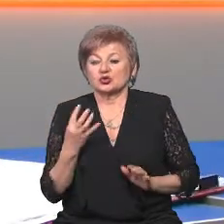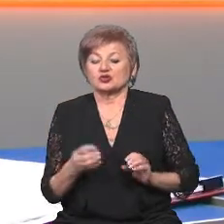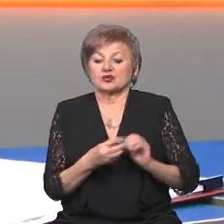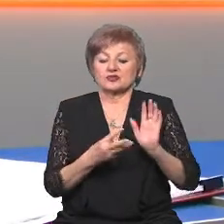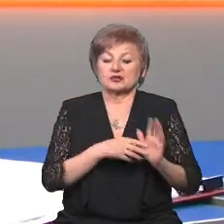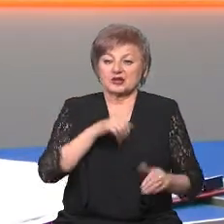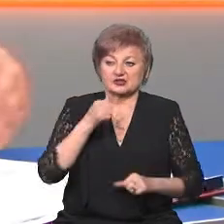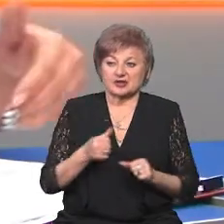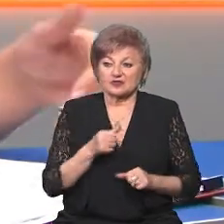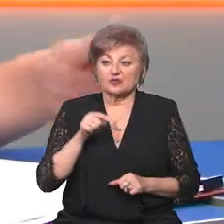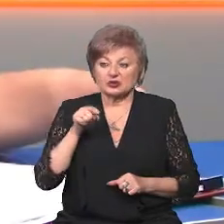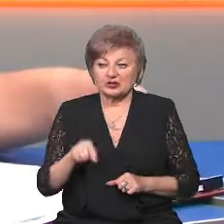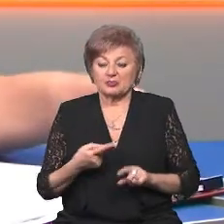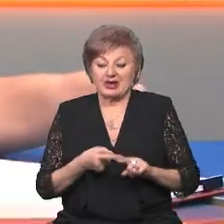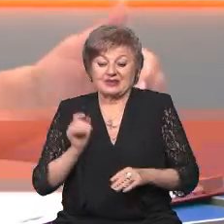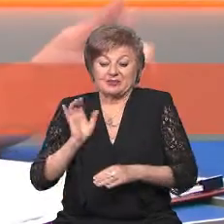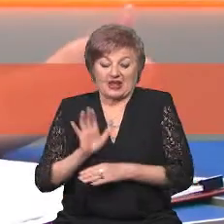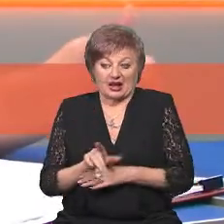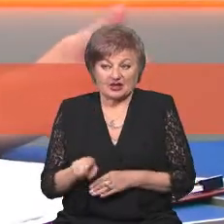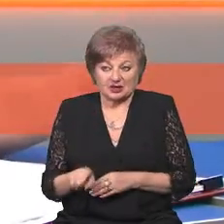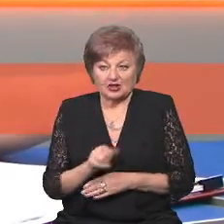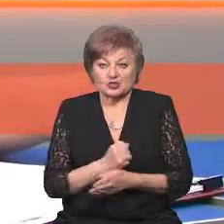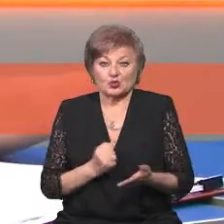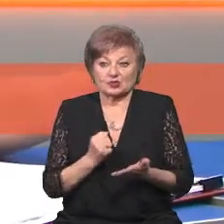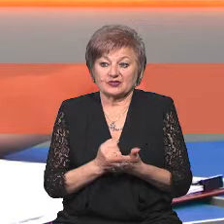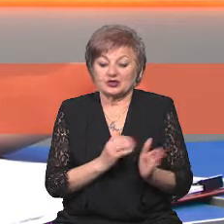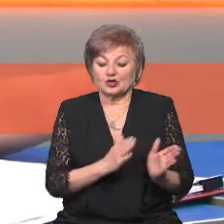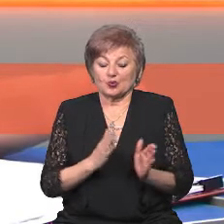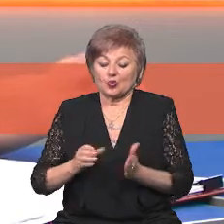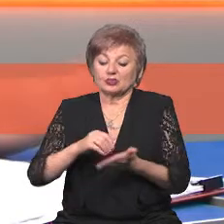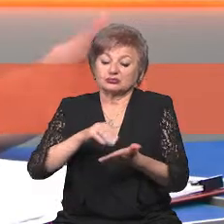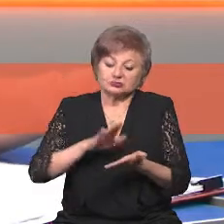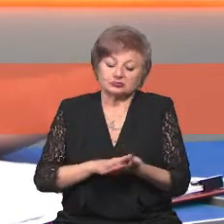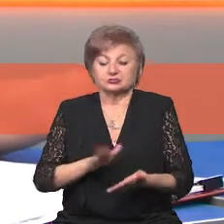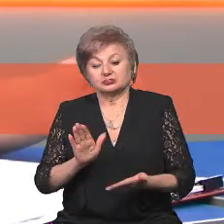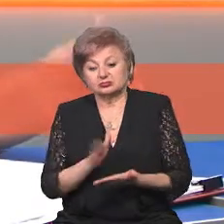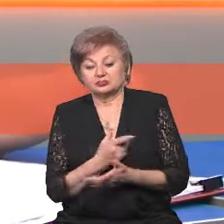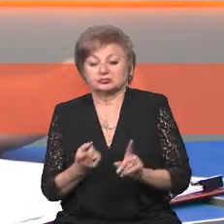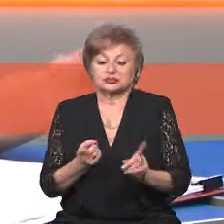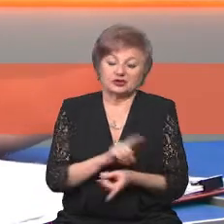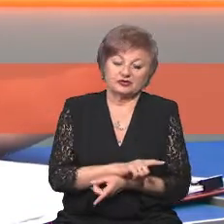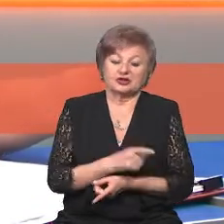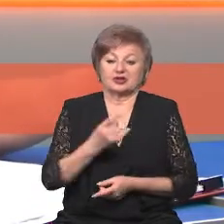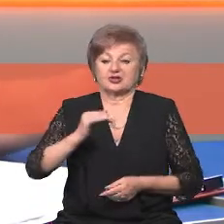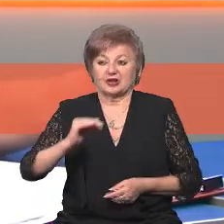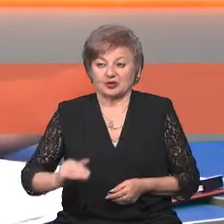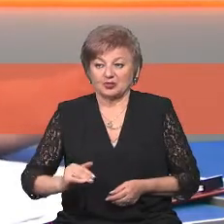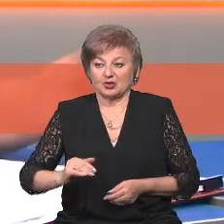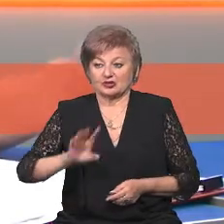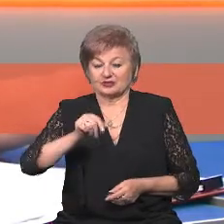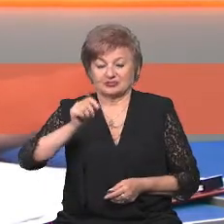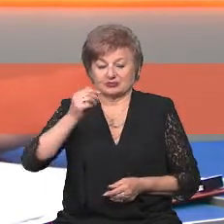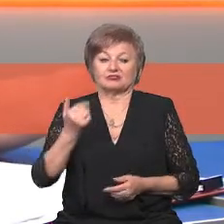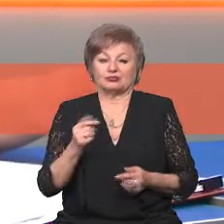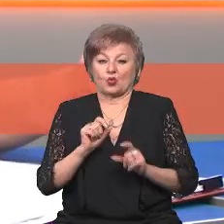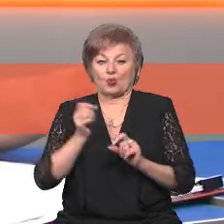16.04.2018 року. І саме за цим наказом про затвердження порядку зарахування, відрахування та переведення учнів до державних та комунальних